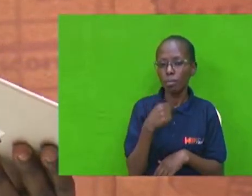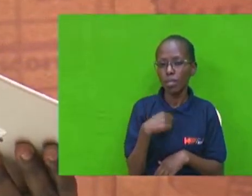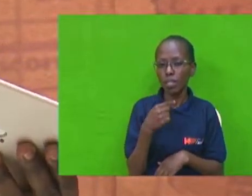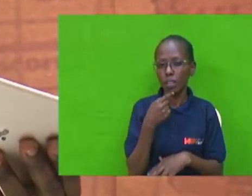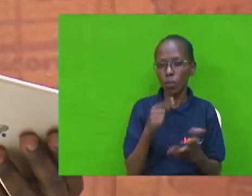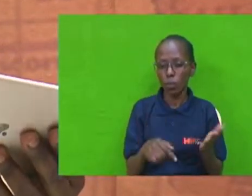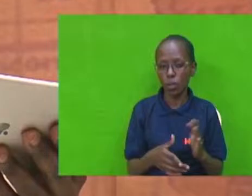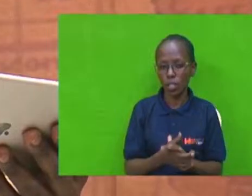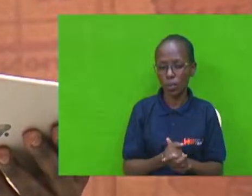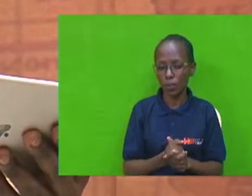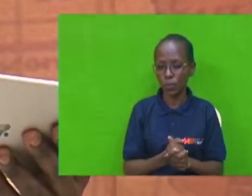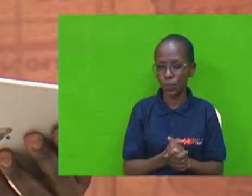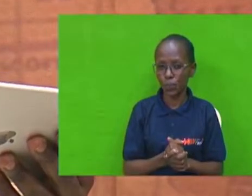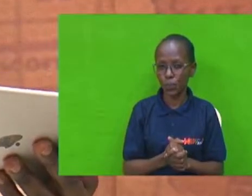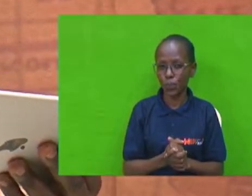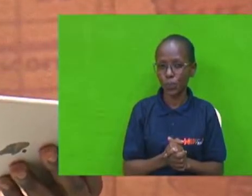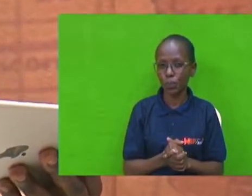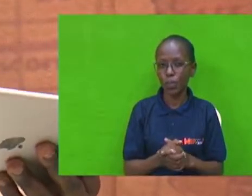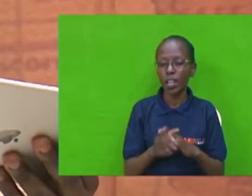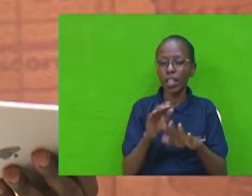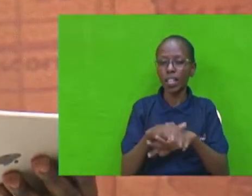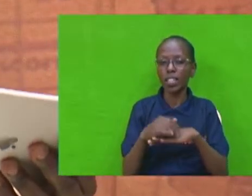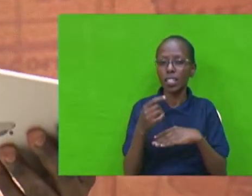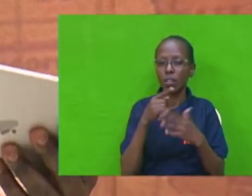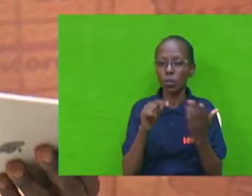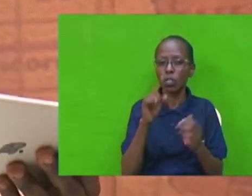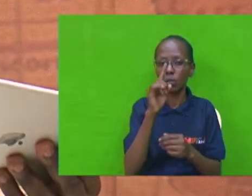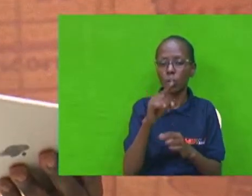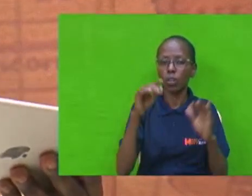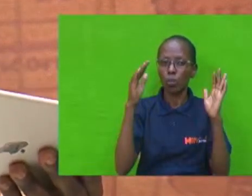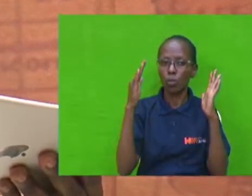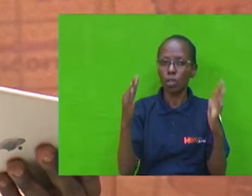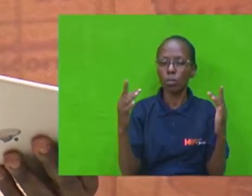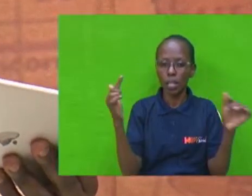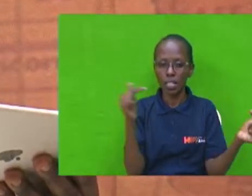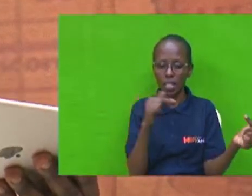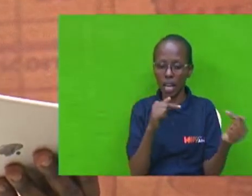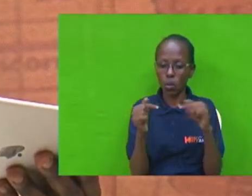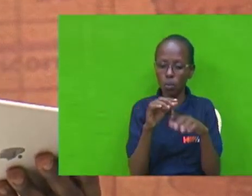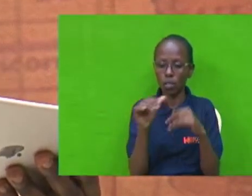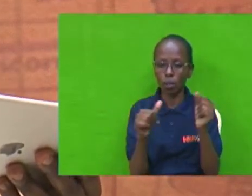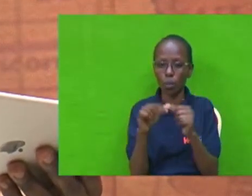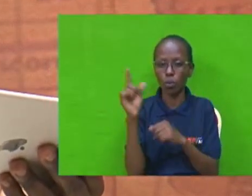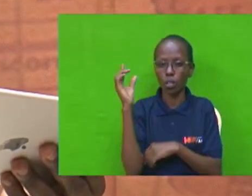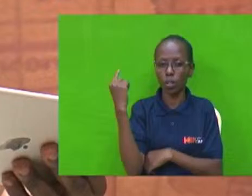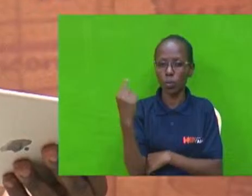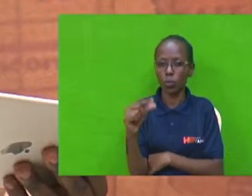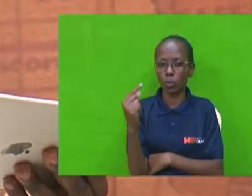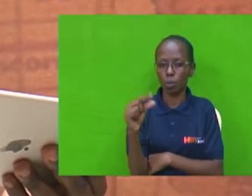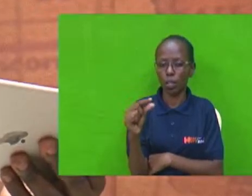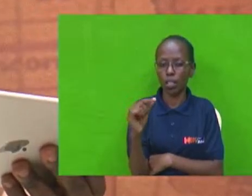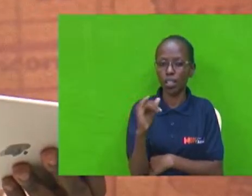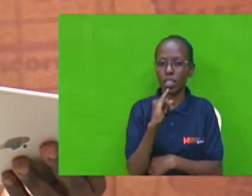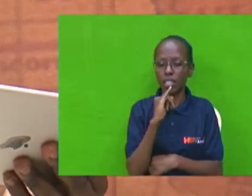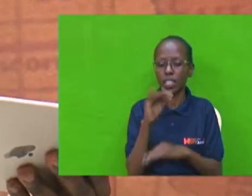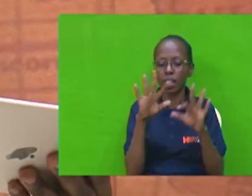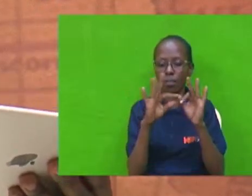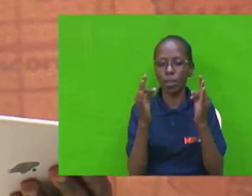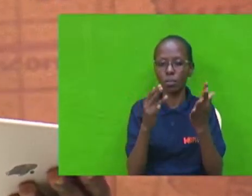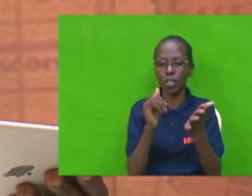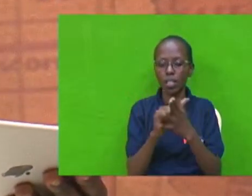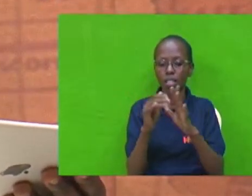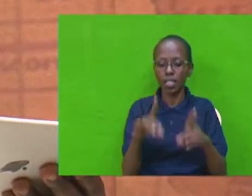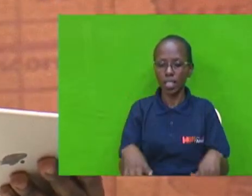kwamba kizungu kinasema one of the biggest arguments of the gospel is a family that lives